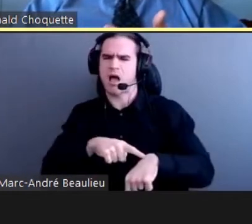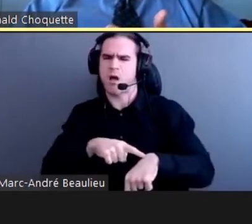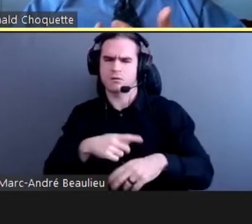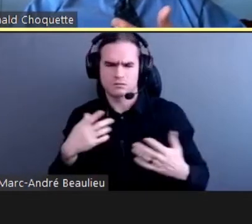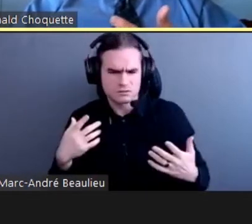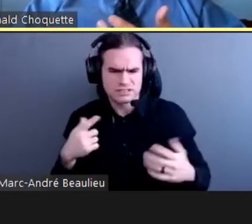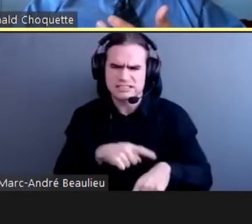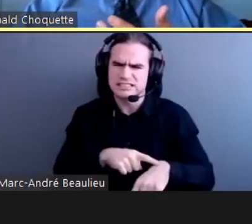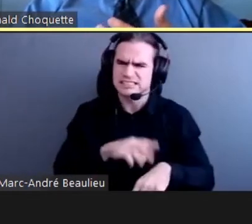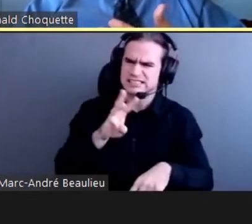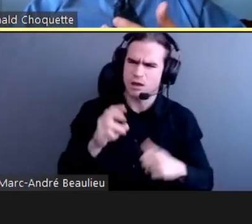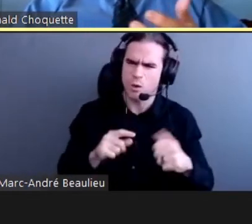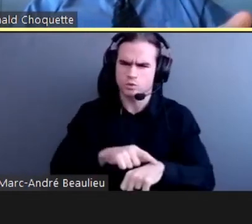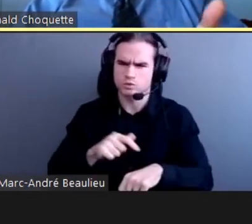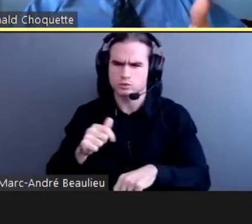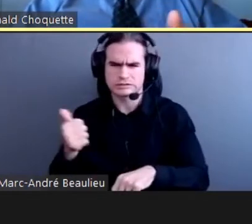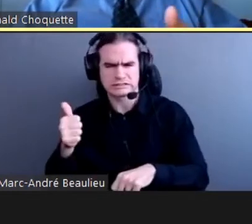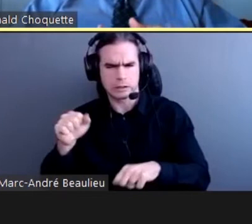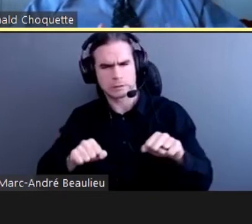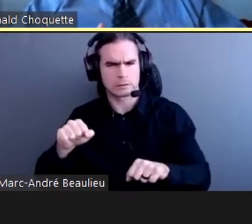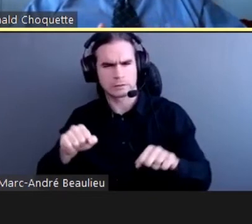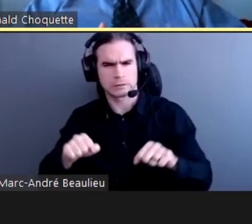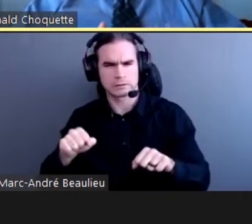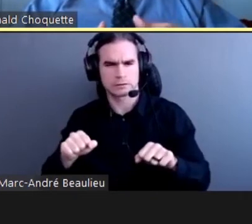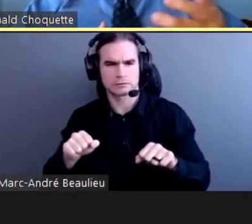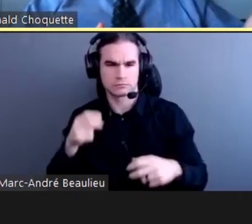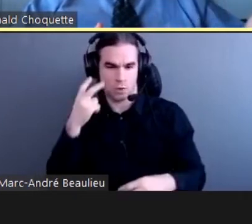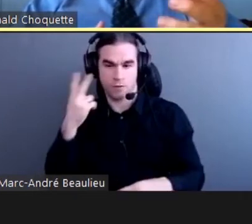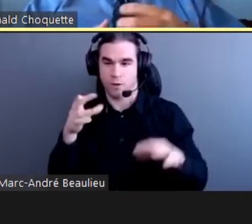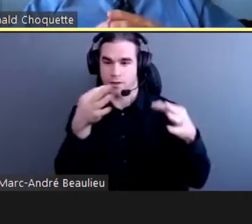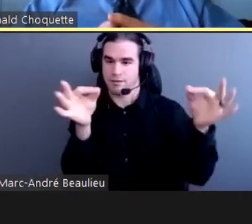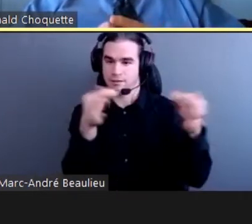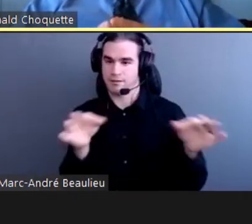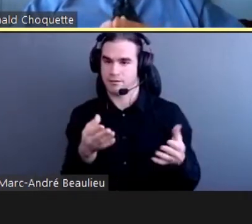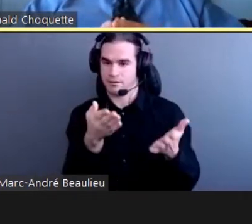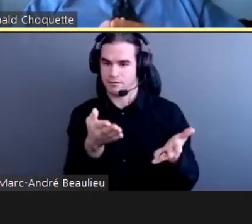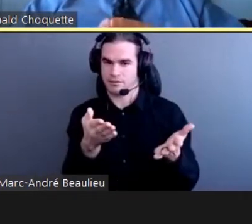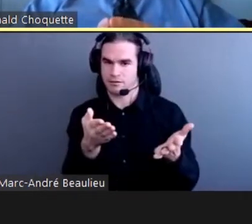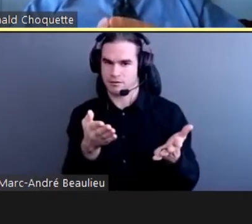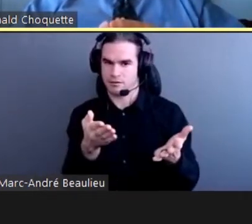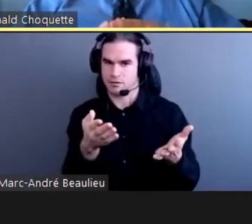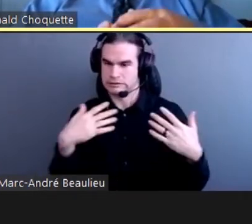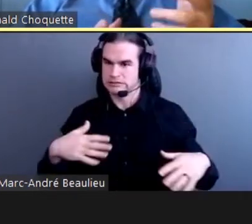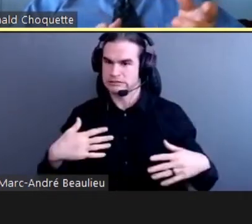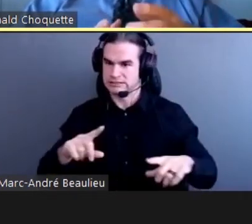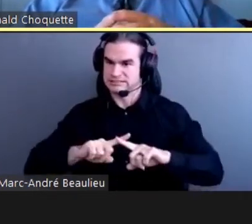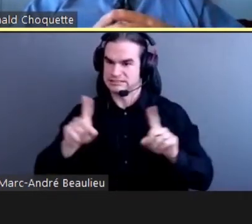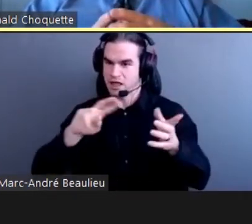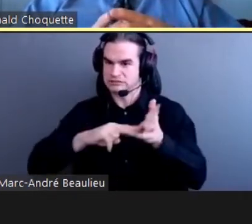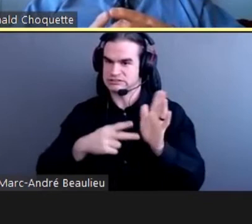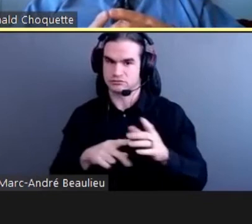à 6 heures ou à 10 heures? Donc, si on les met ensemble, c'est sûr qu'il y a une grosse différence entre tu as